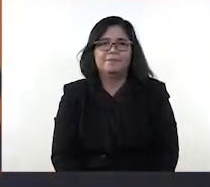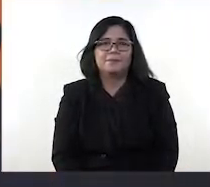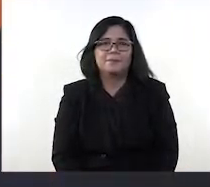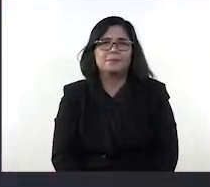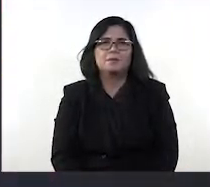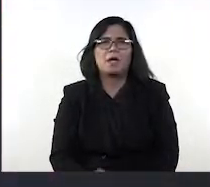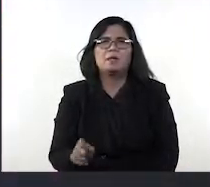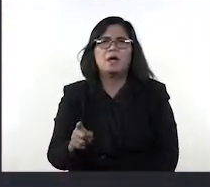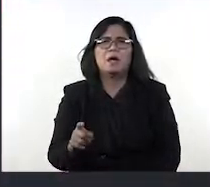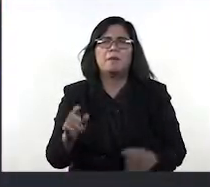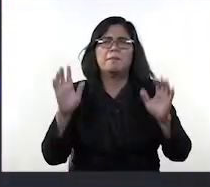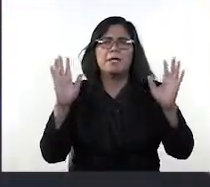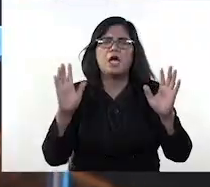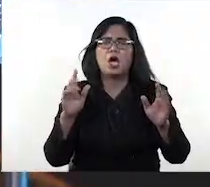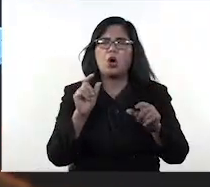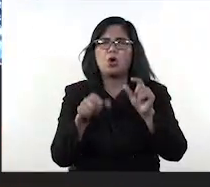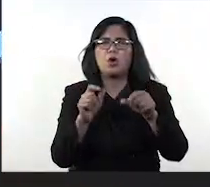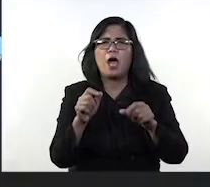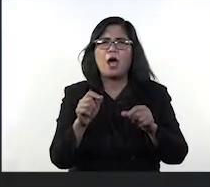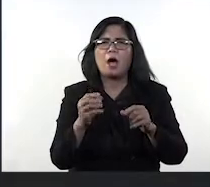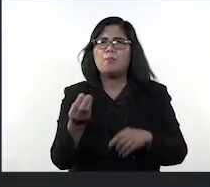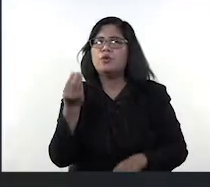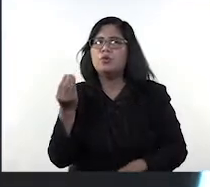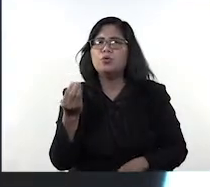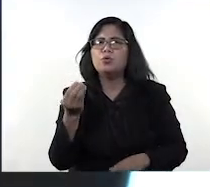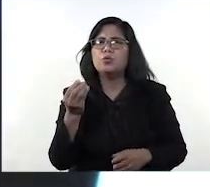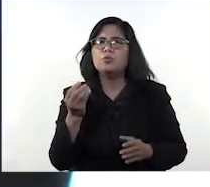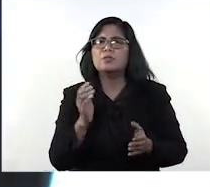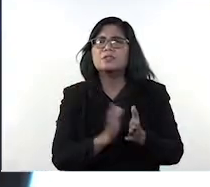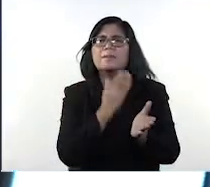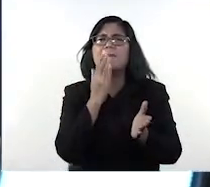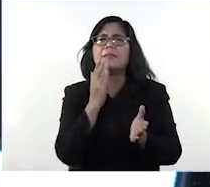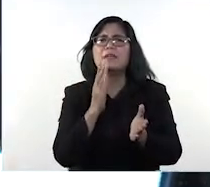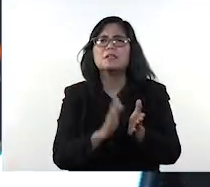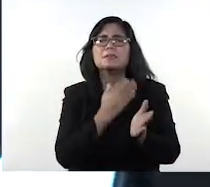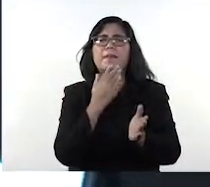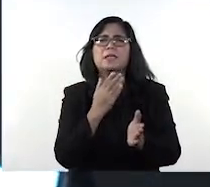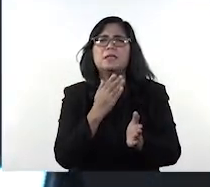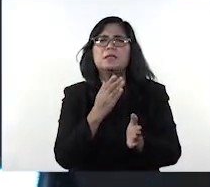ada banyak orang nunggu kesempatan nunggu kesempatan kesempatan enggak lihat-lihat sesuatu